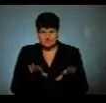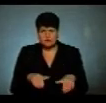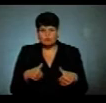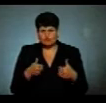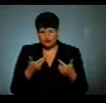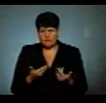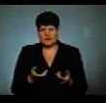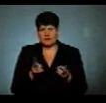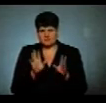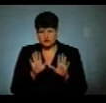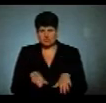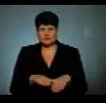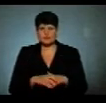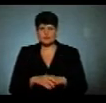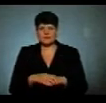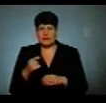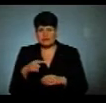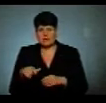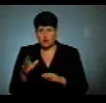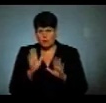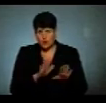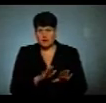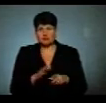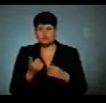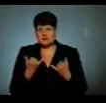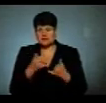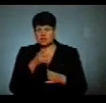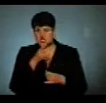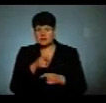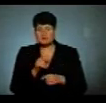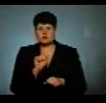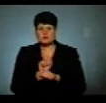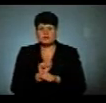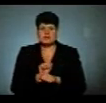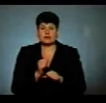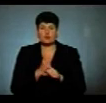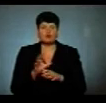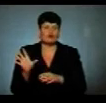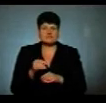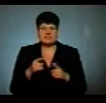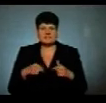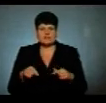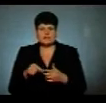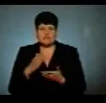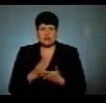необхідно в такий час карантину. Тому на даний час там припинили роботу всі відділи. Стоїть охорона, стоїть загороджуючі ленти і